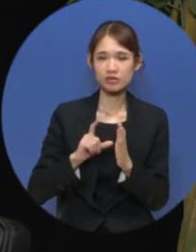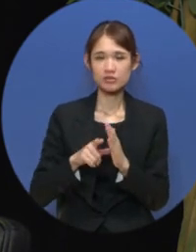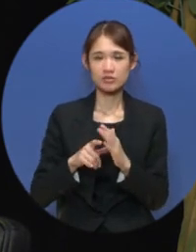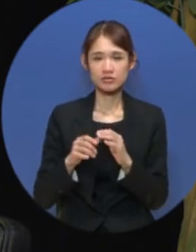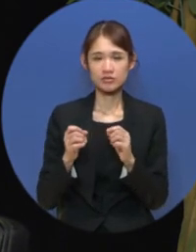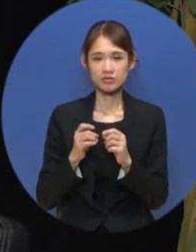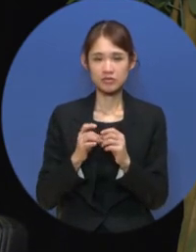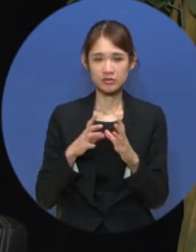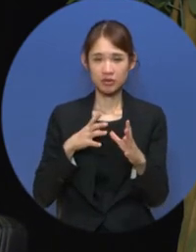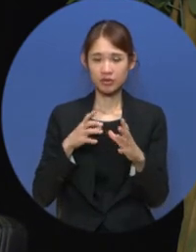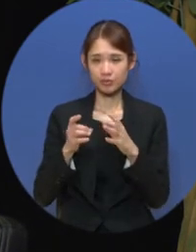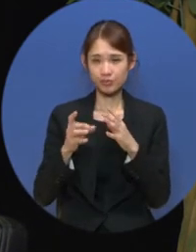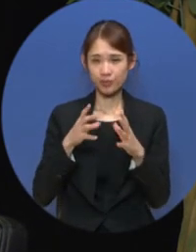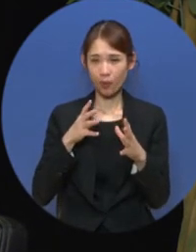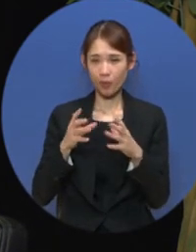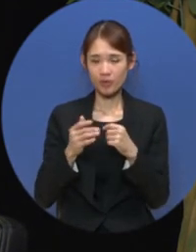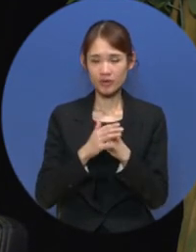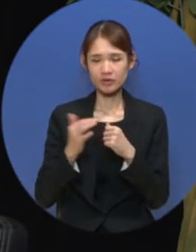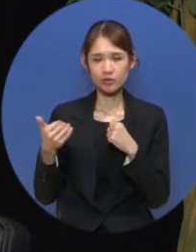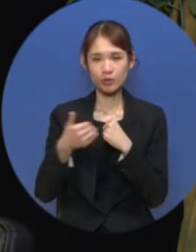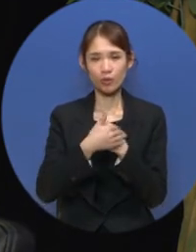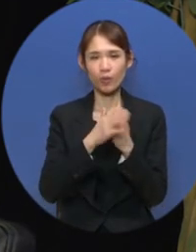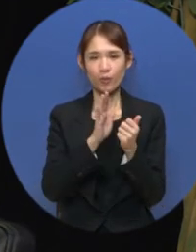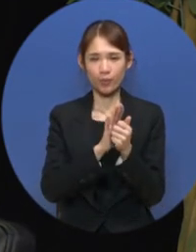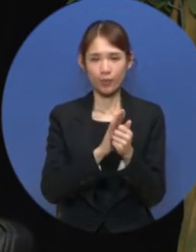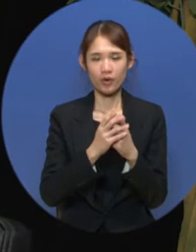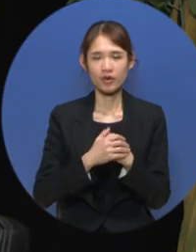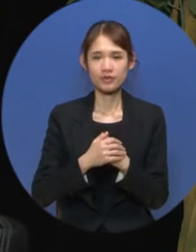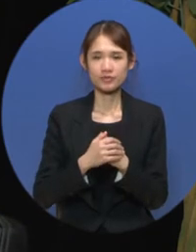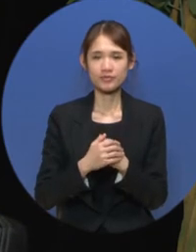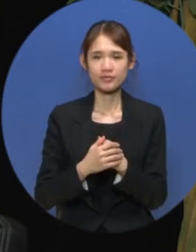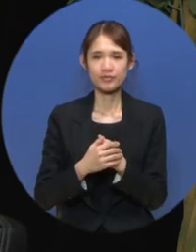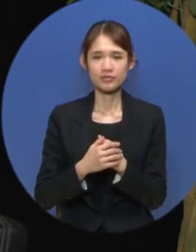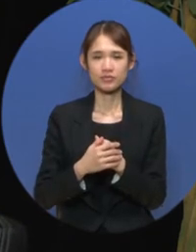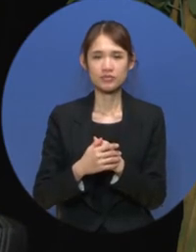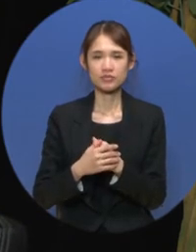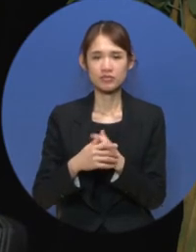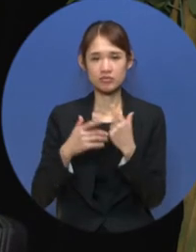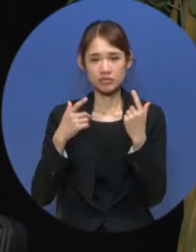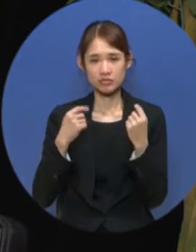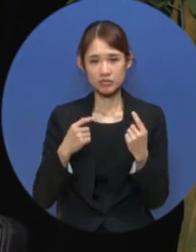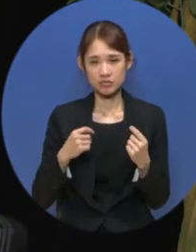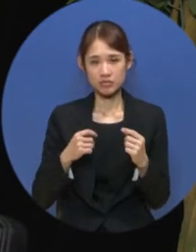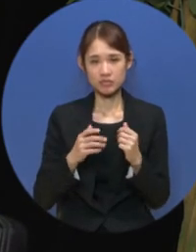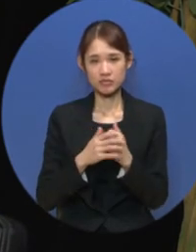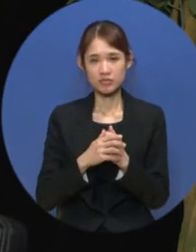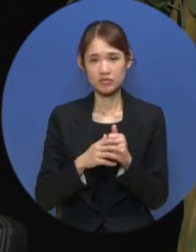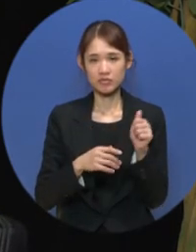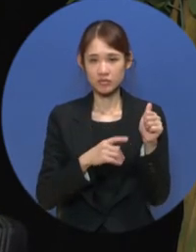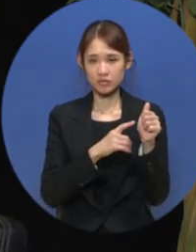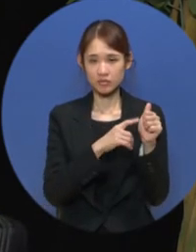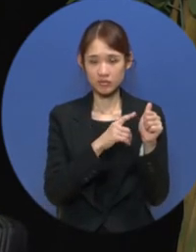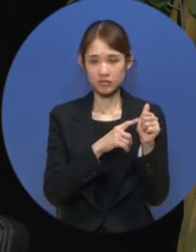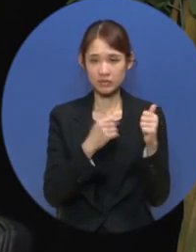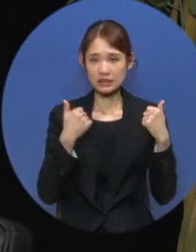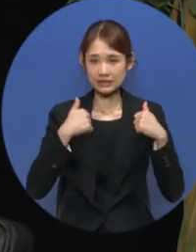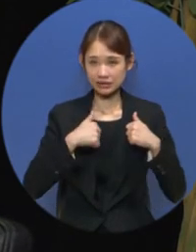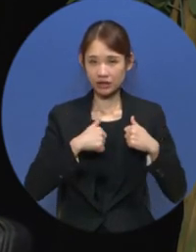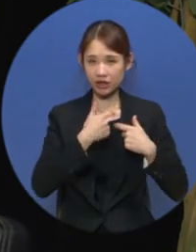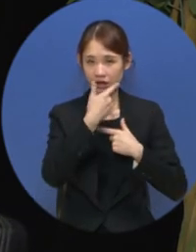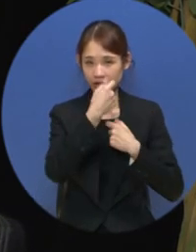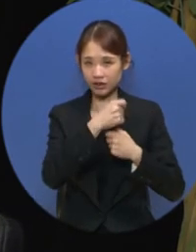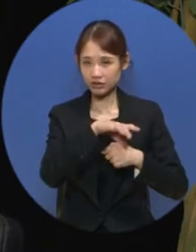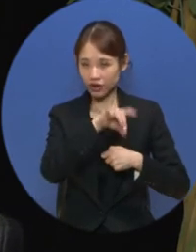부분은 이 스트레치성 원단이 또 커버를 해주는 부분들이고요. 그래서 이런 부분들이 이제 좀 그 남성 상품에 최초로